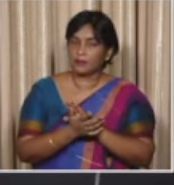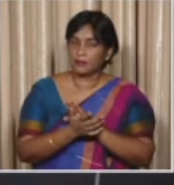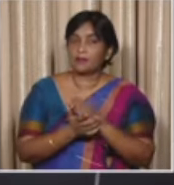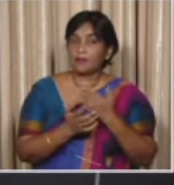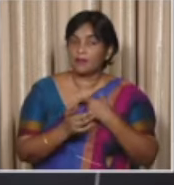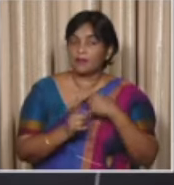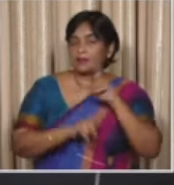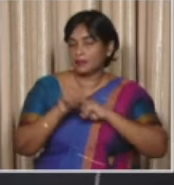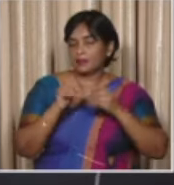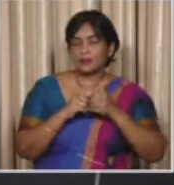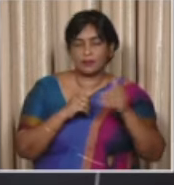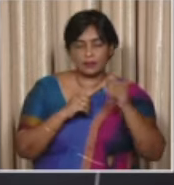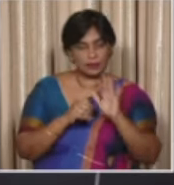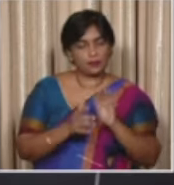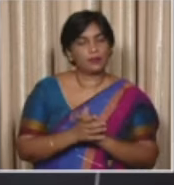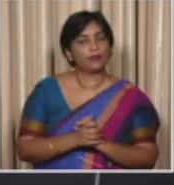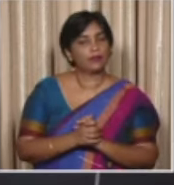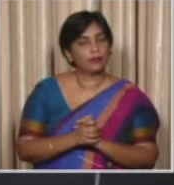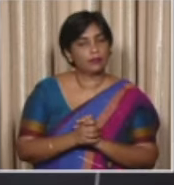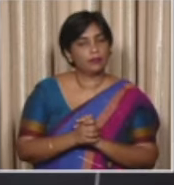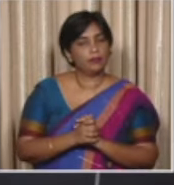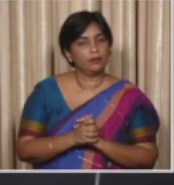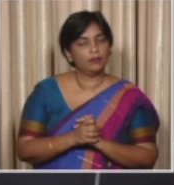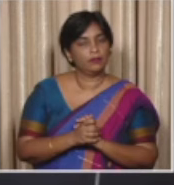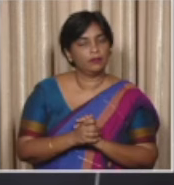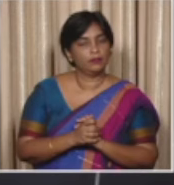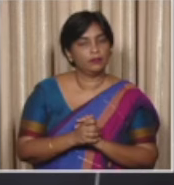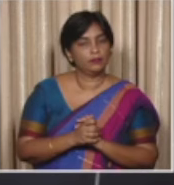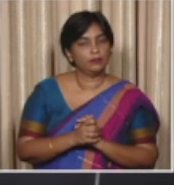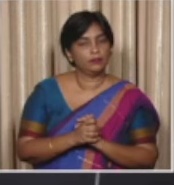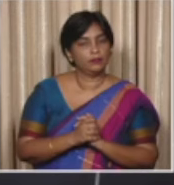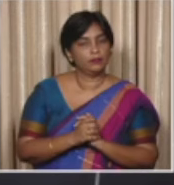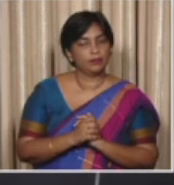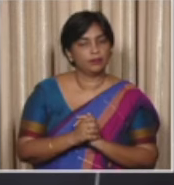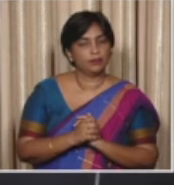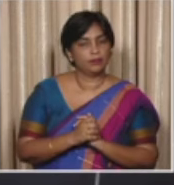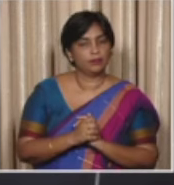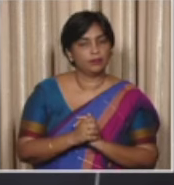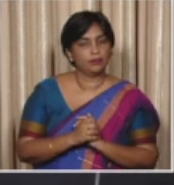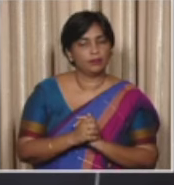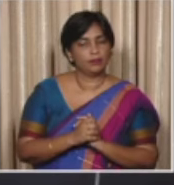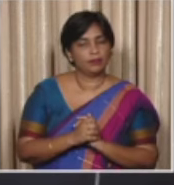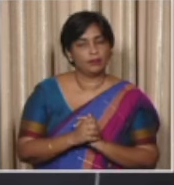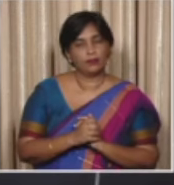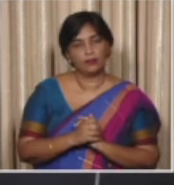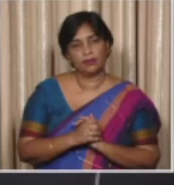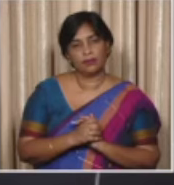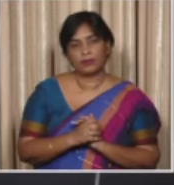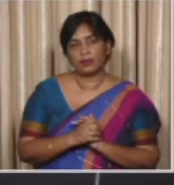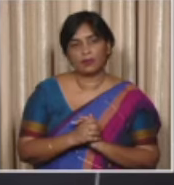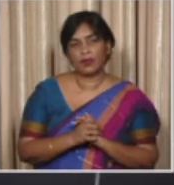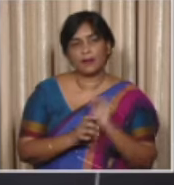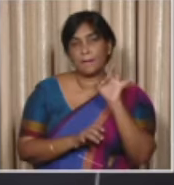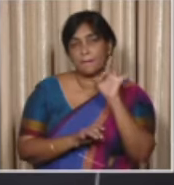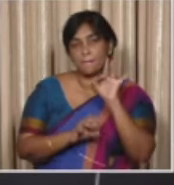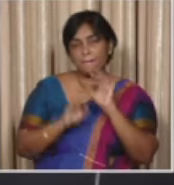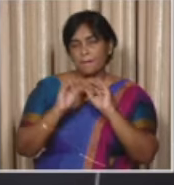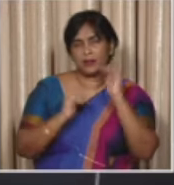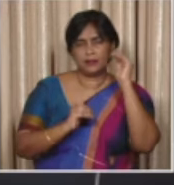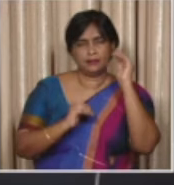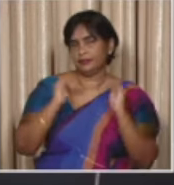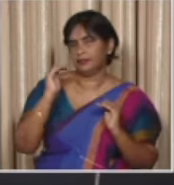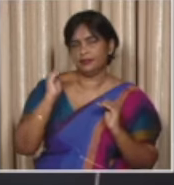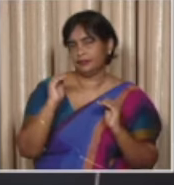කරපු සාකච්ඡා අතරතුරදී නෑ සියයට පහලෝක පරතරයක්